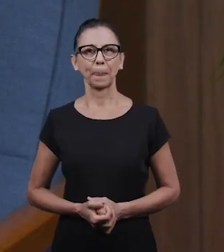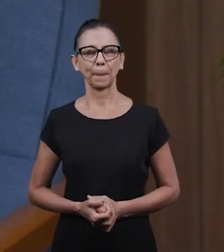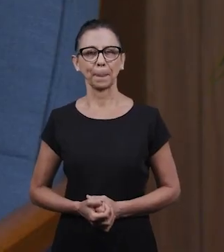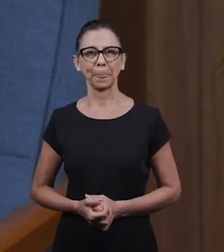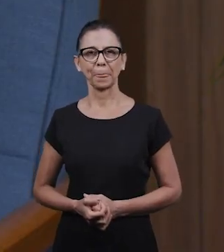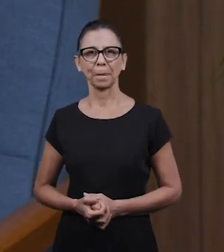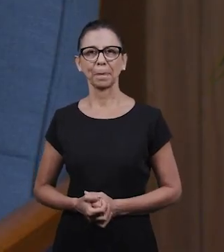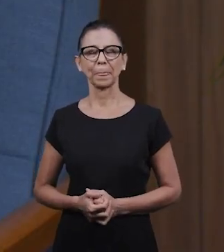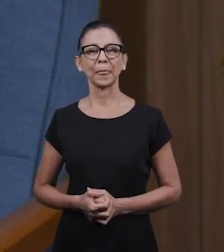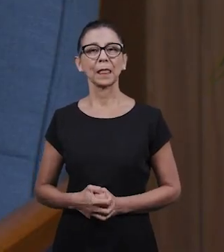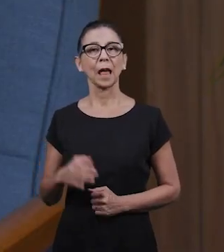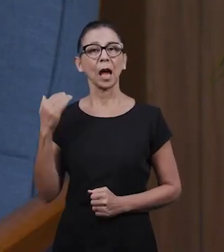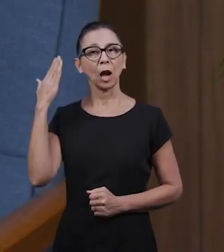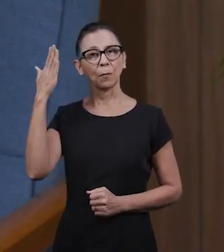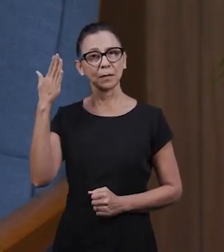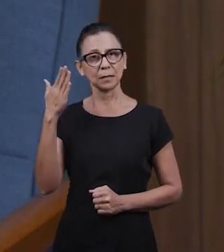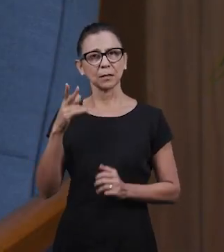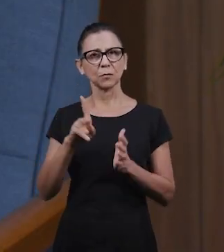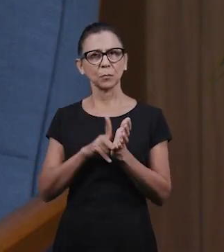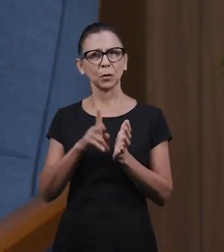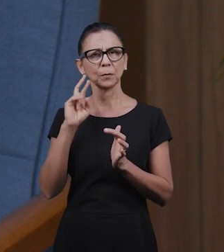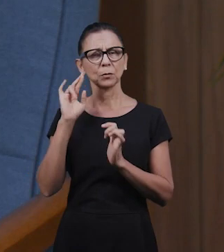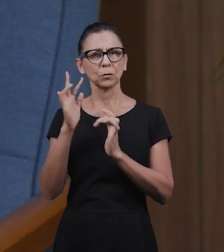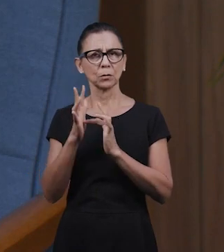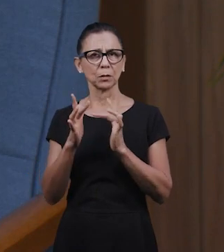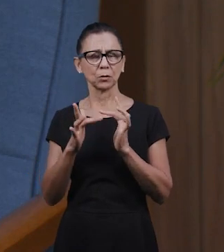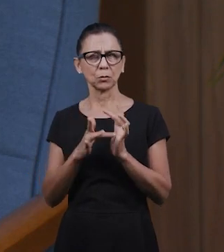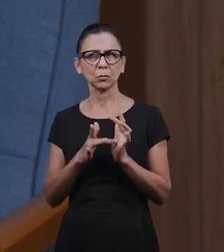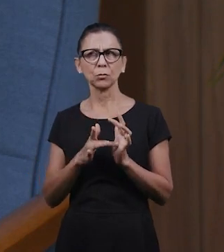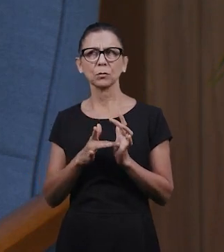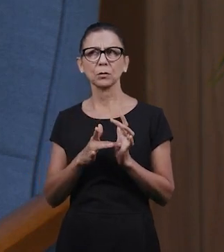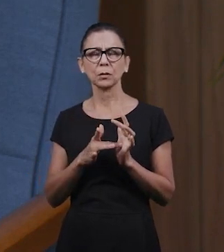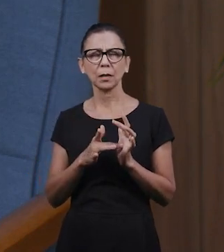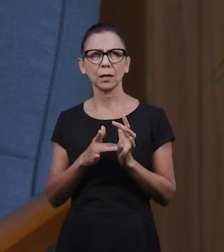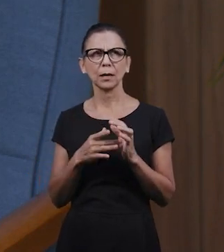Le message du Seigneur Jésus a toujours été dans le sens